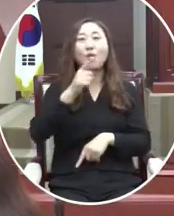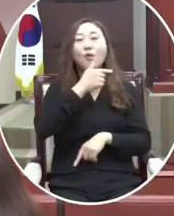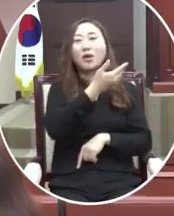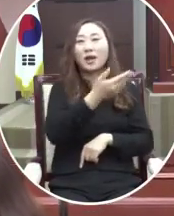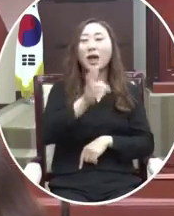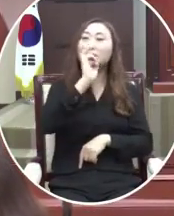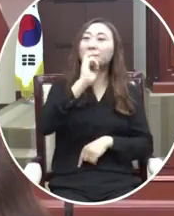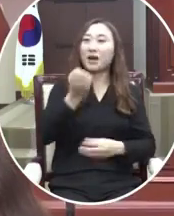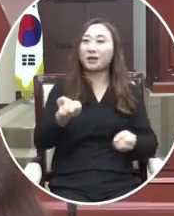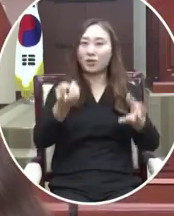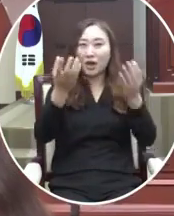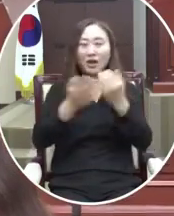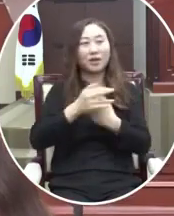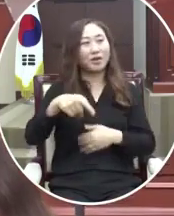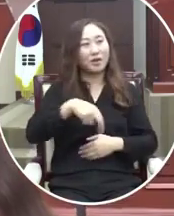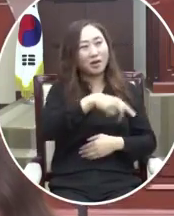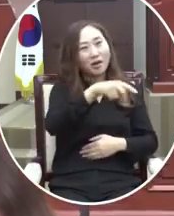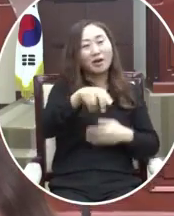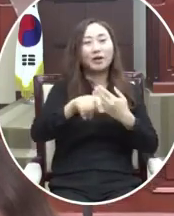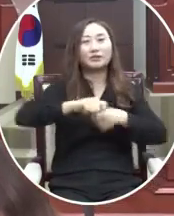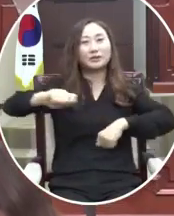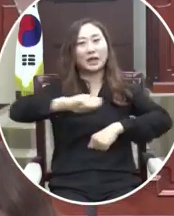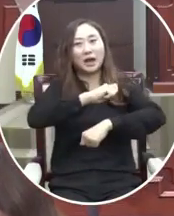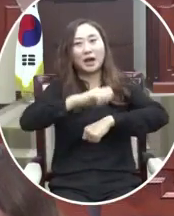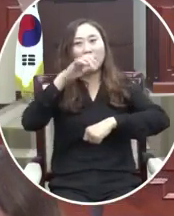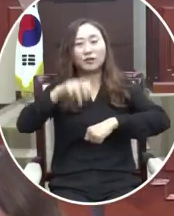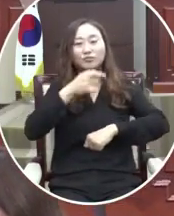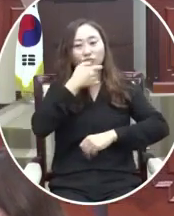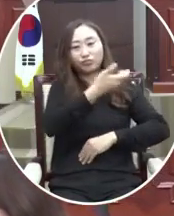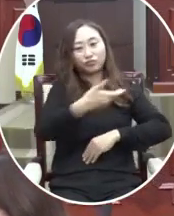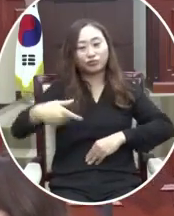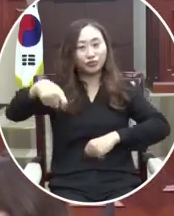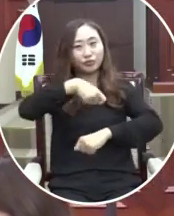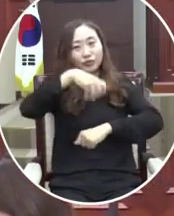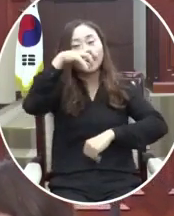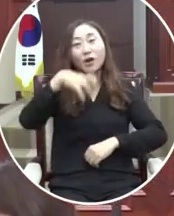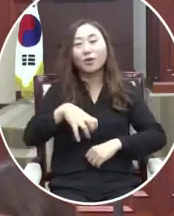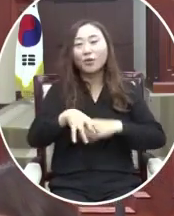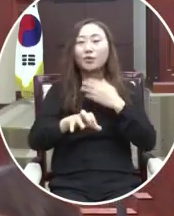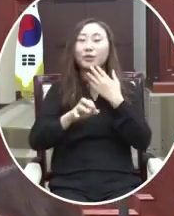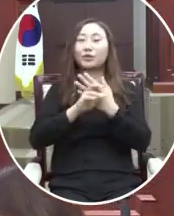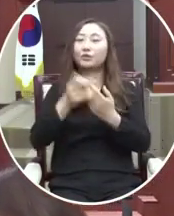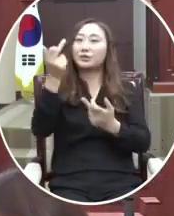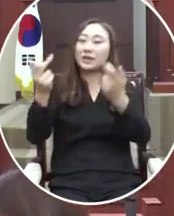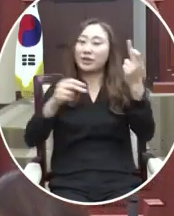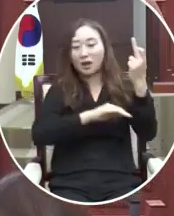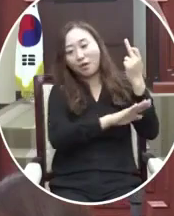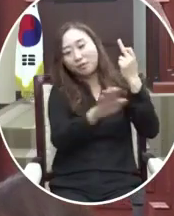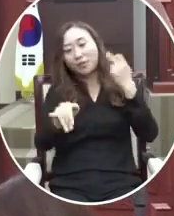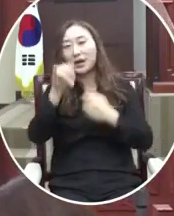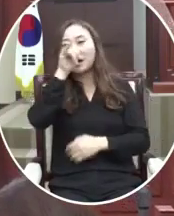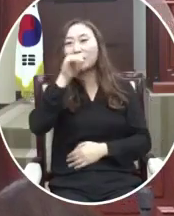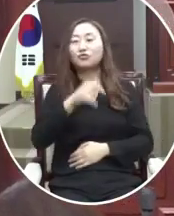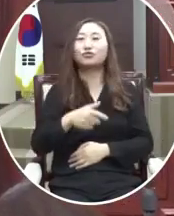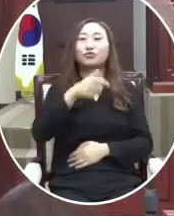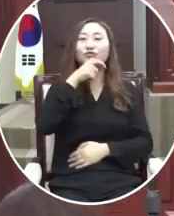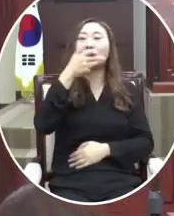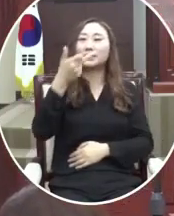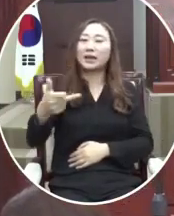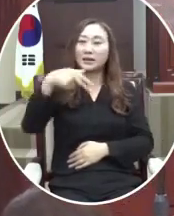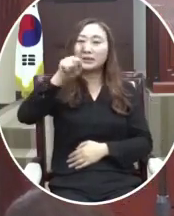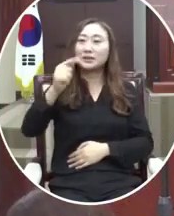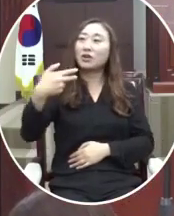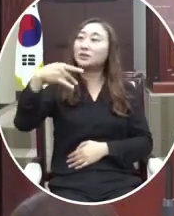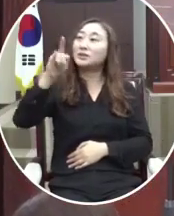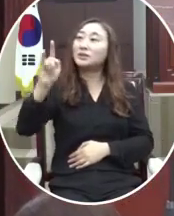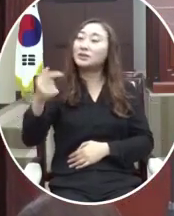음악회 산책로에서 펼쳐진 고풍격 클래식 당현천 수상음악회 노을지는 산자락을 무대로 한 수락산 선세